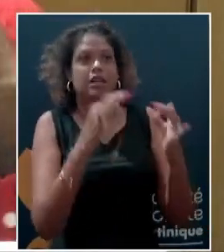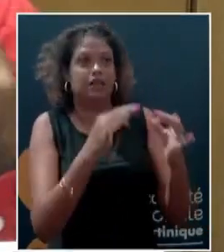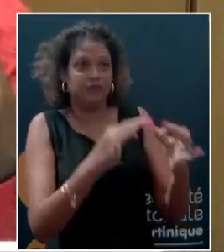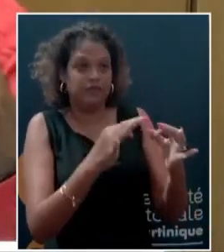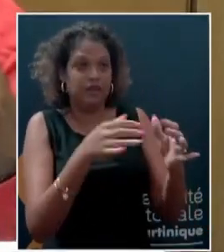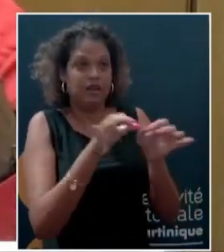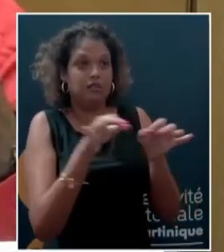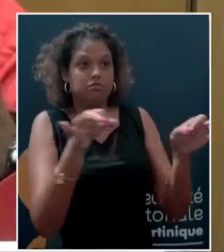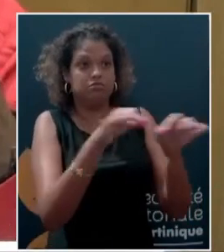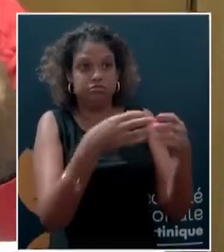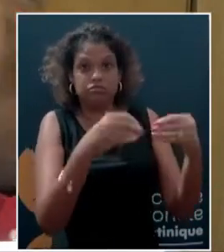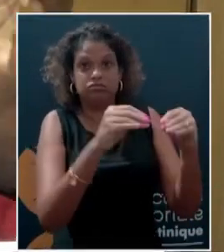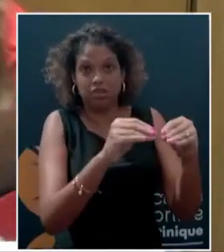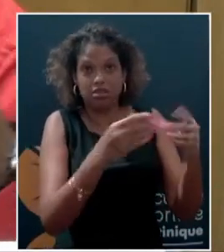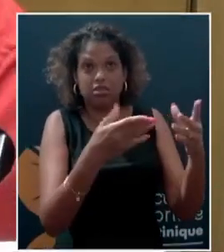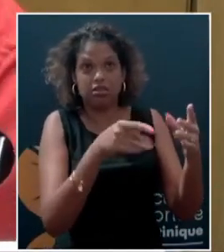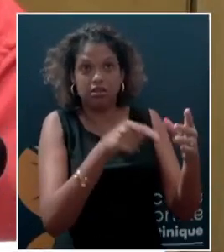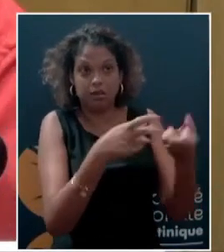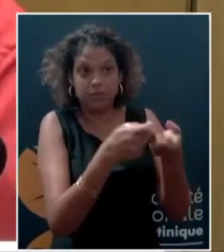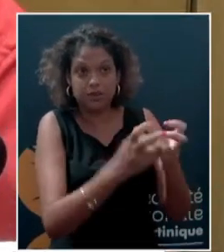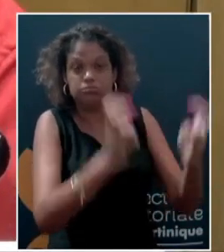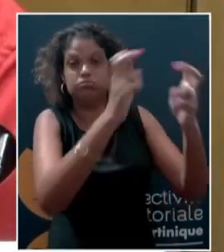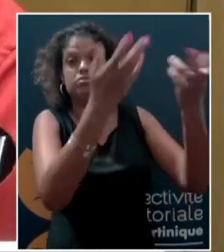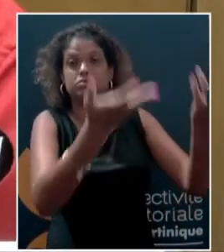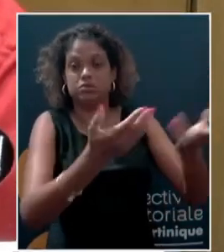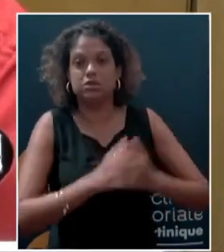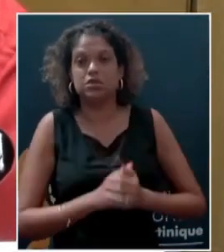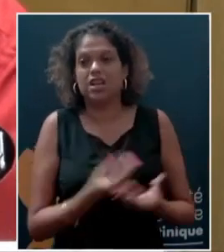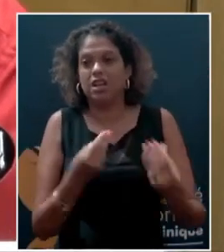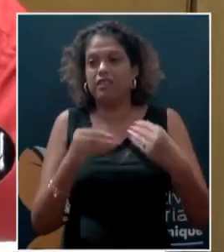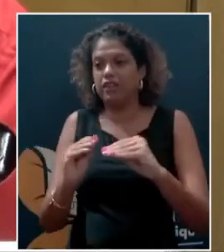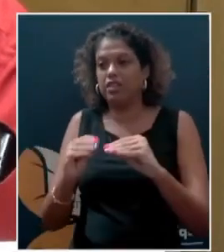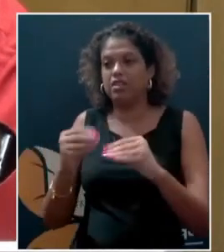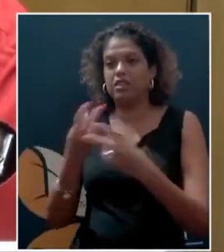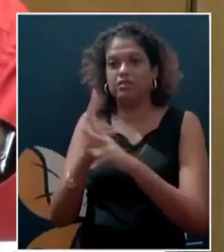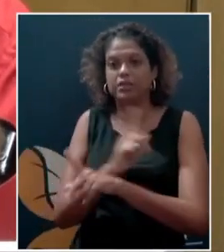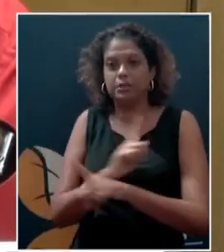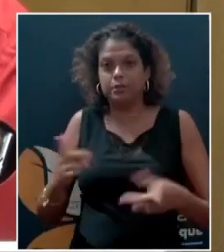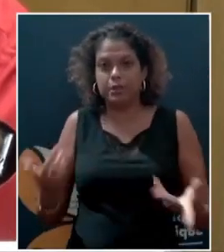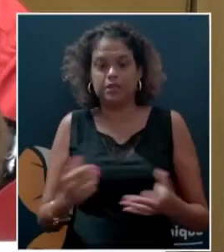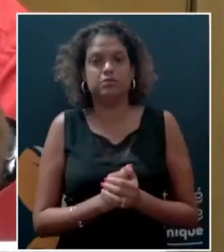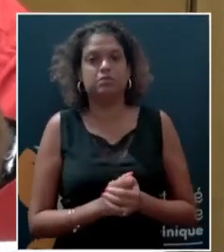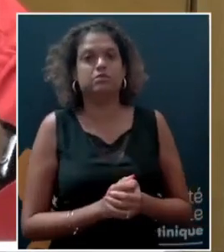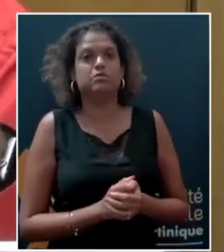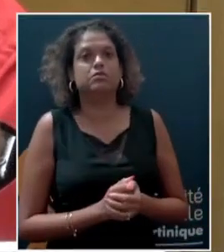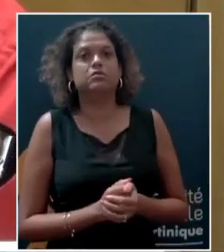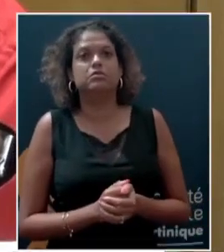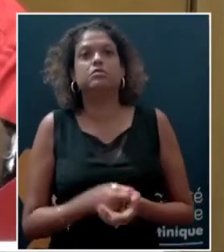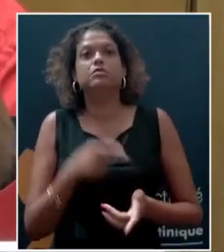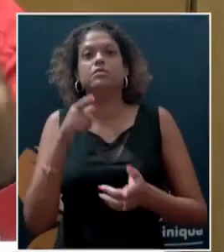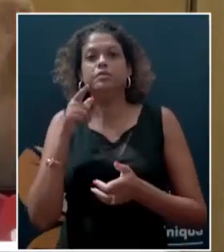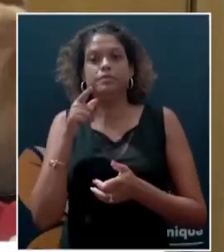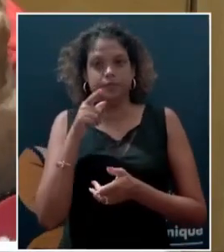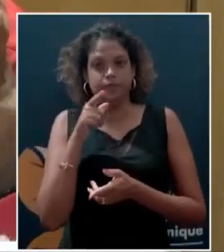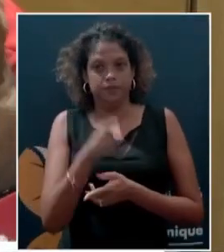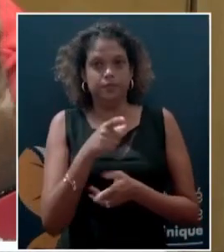terrains, plutôt que de vendre à la collectivité. Donc la ville peut préempter, moyennant que la ville, dont